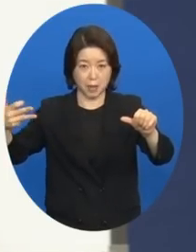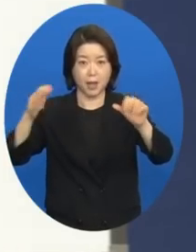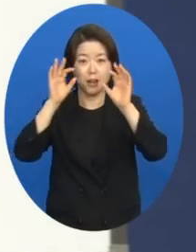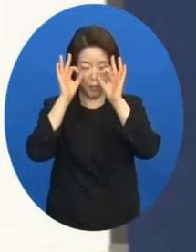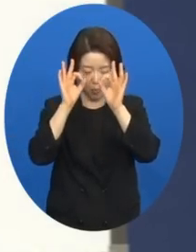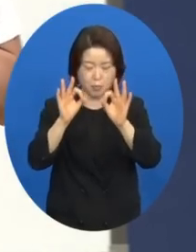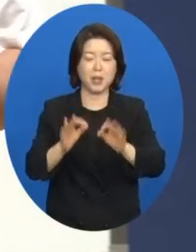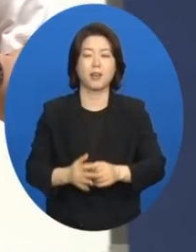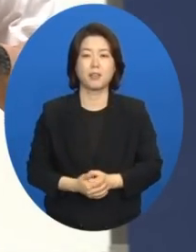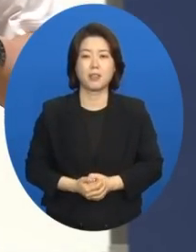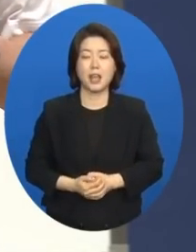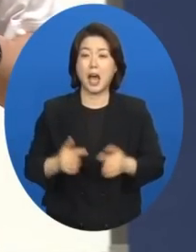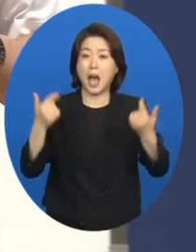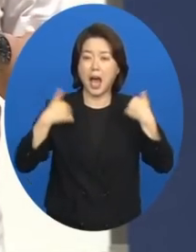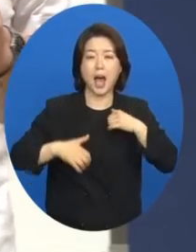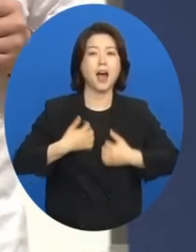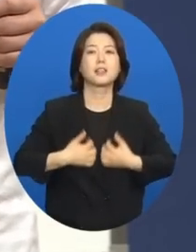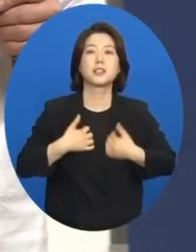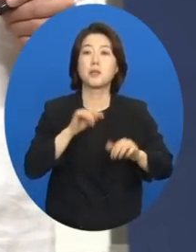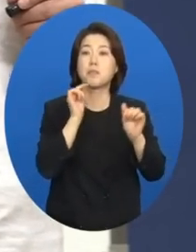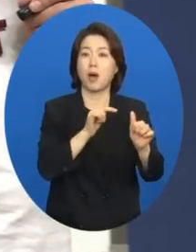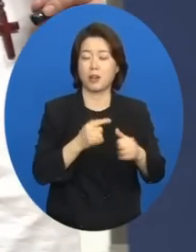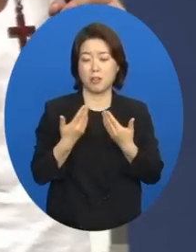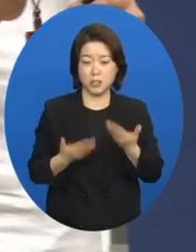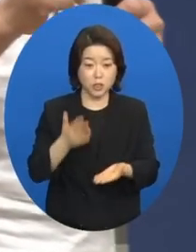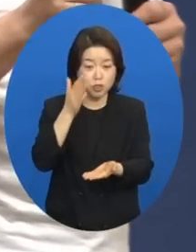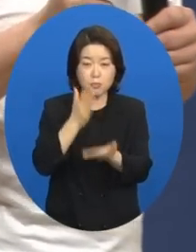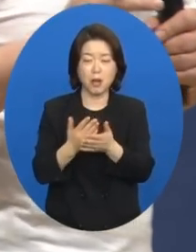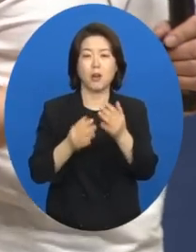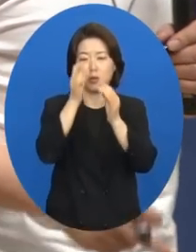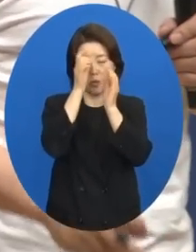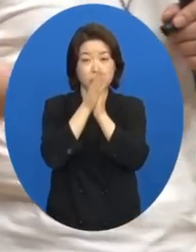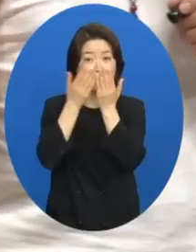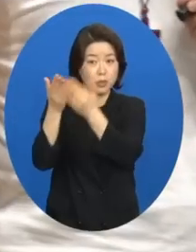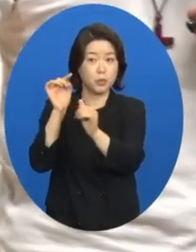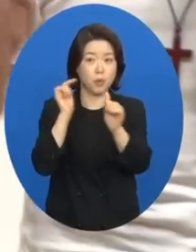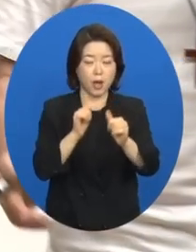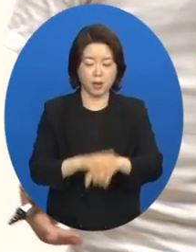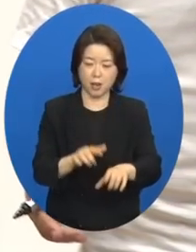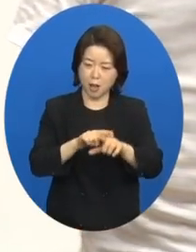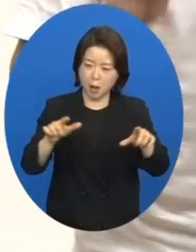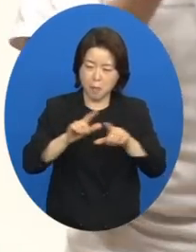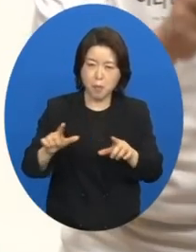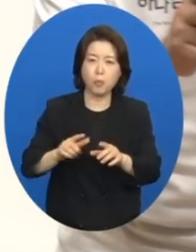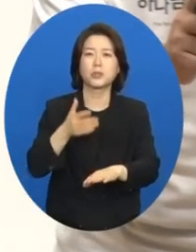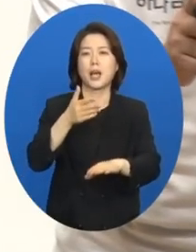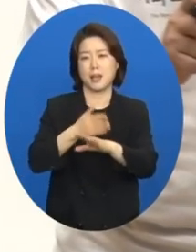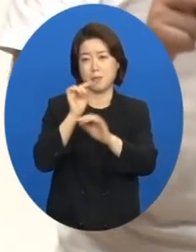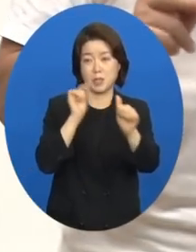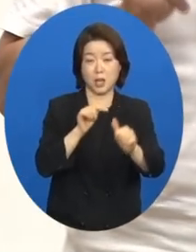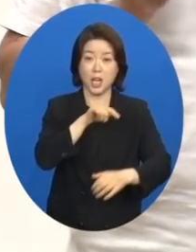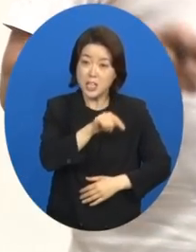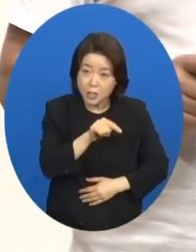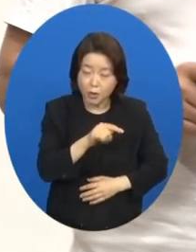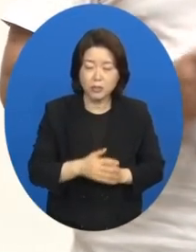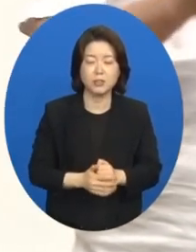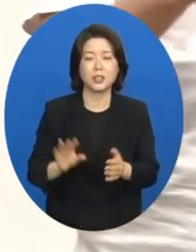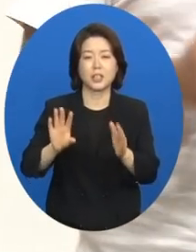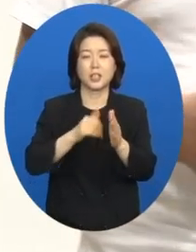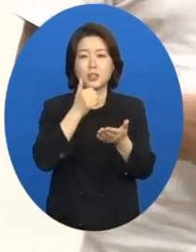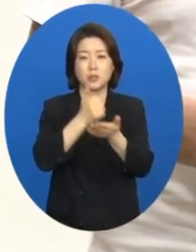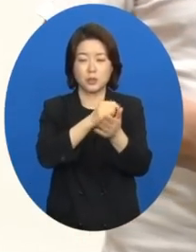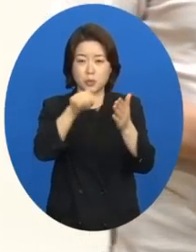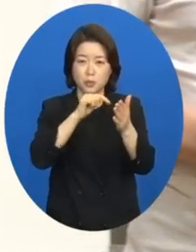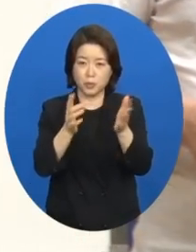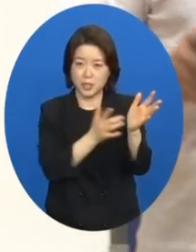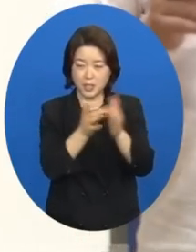보면 항상 기뻐하라, 쉬지 말고 기도하라, 범사에 감사하라, 이는 그리스도 예수 안에서